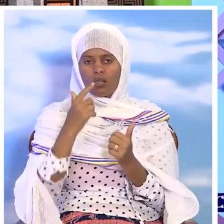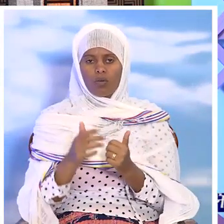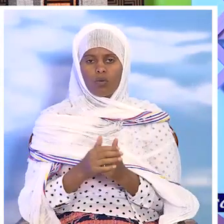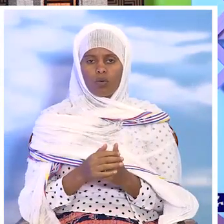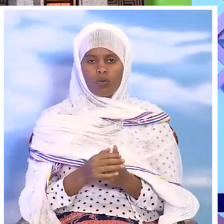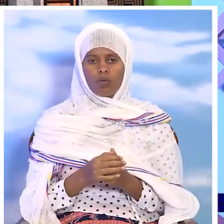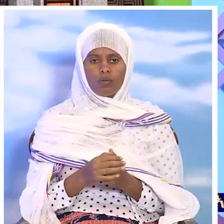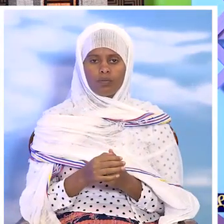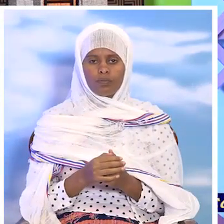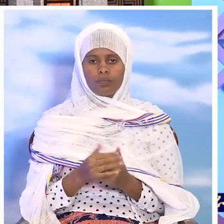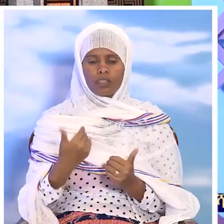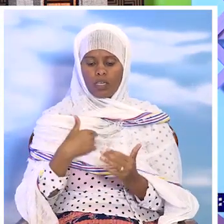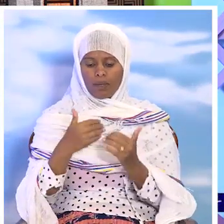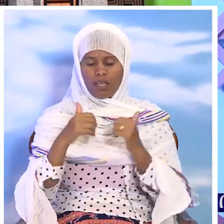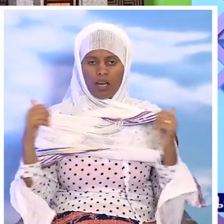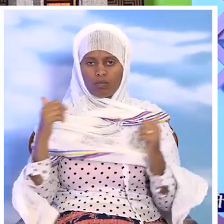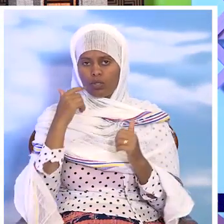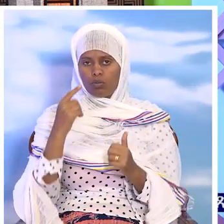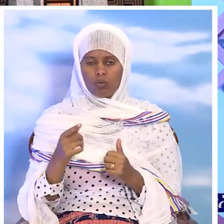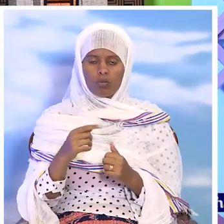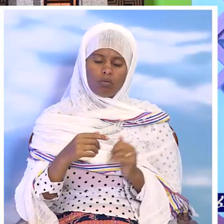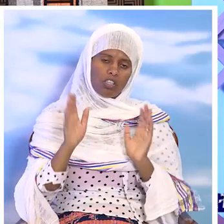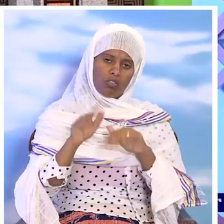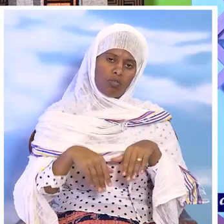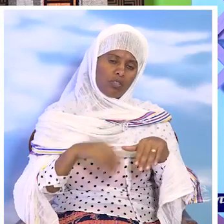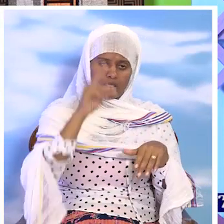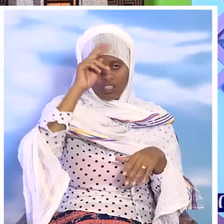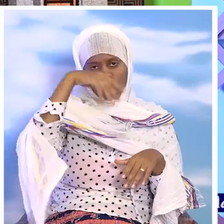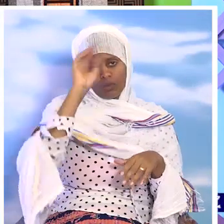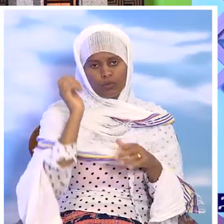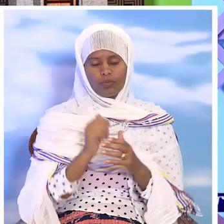ክብሎ ከሎ ንሪኢ ካባይ ርሓቅ ምስ በሎ ድማኒ ወእምዚ ሃደጎ ይብል።